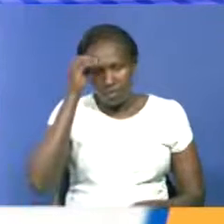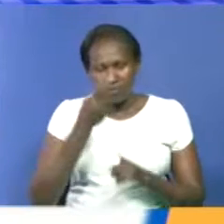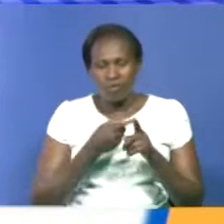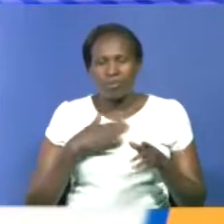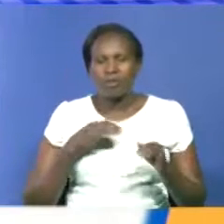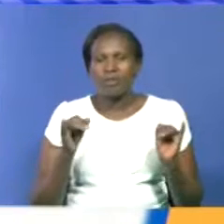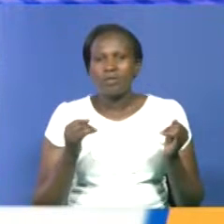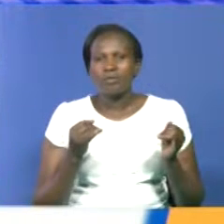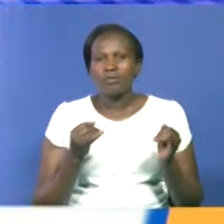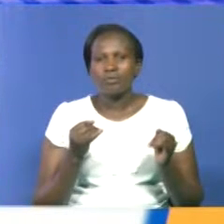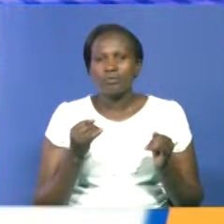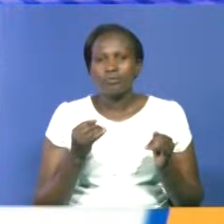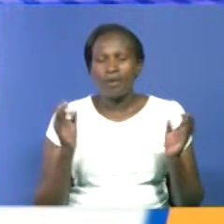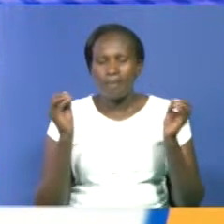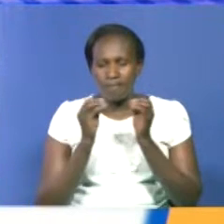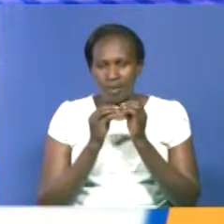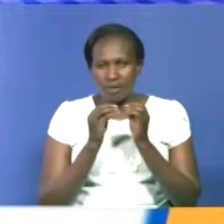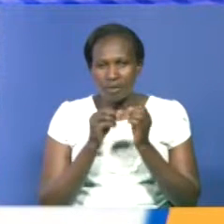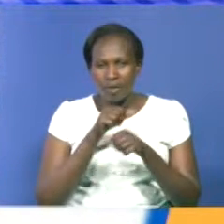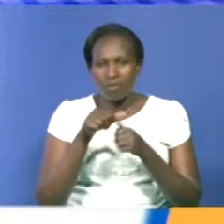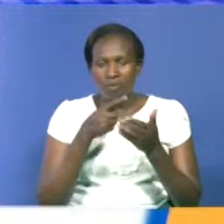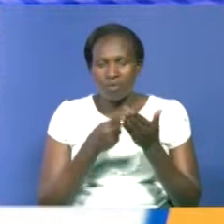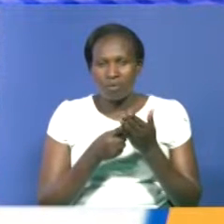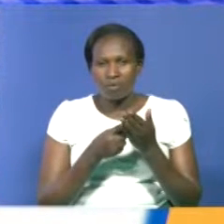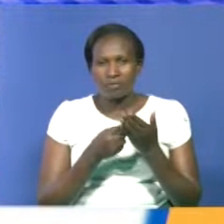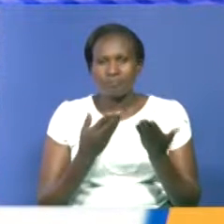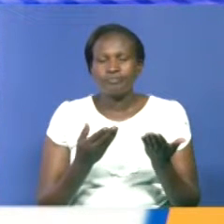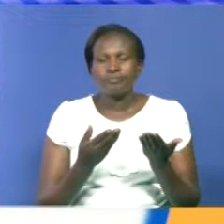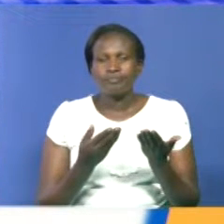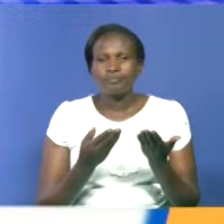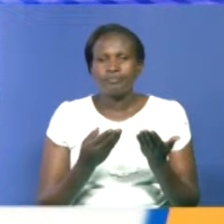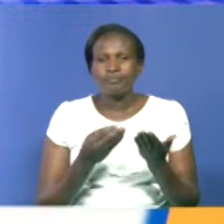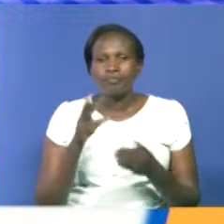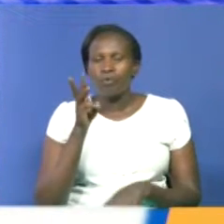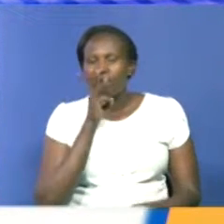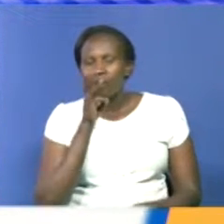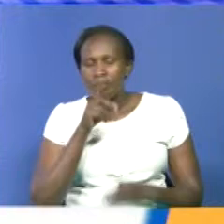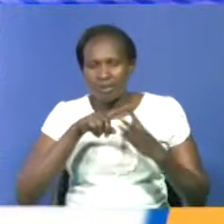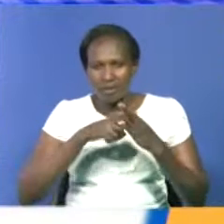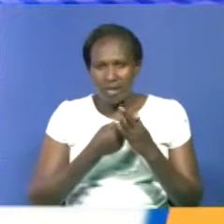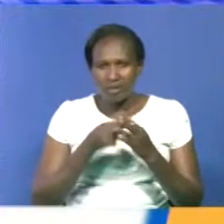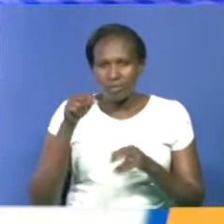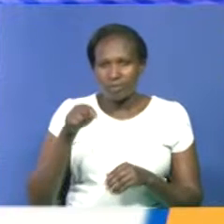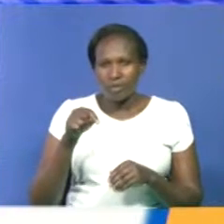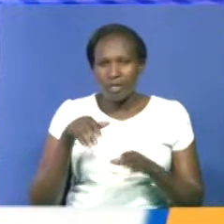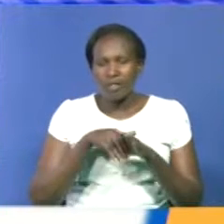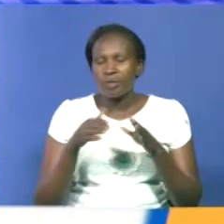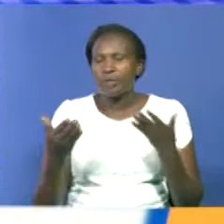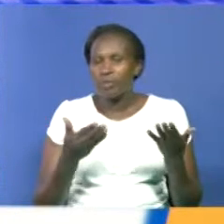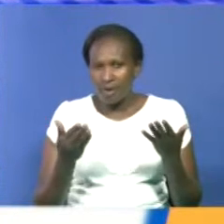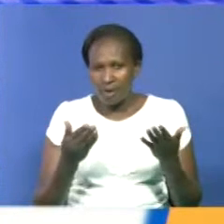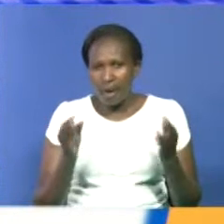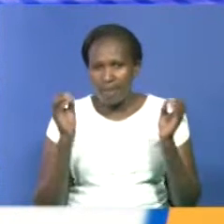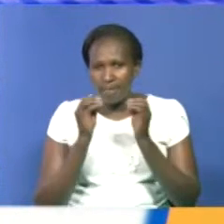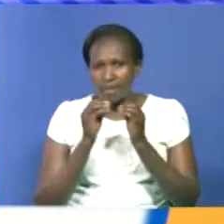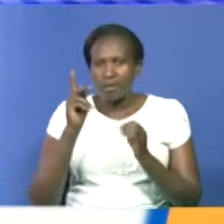Moja kwa moja ni kwamba kongamano la kimataifa kuhusu uchumi wa rasilimali za baharini limeanza rasmi katika jumba la kimataifa la